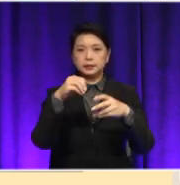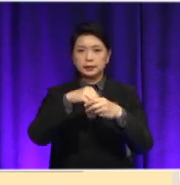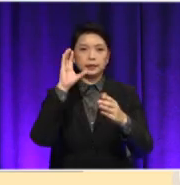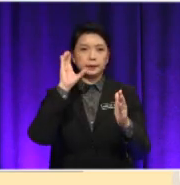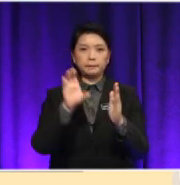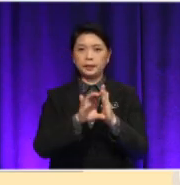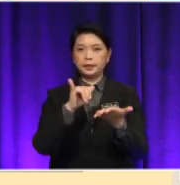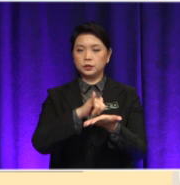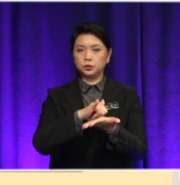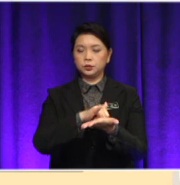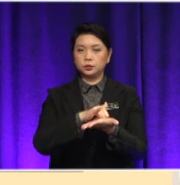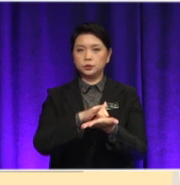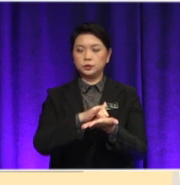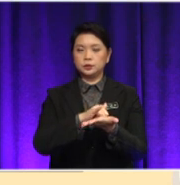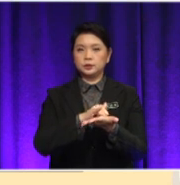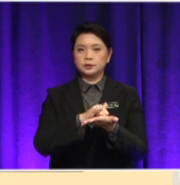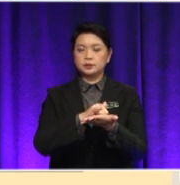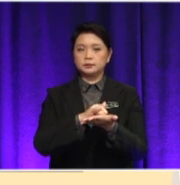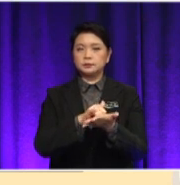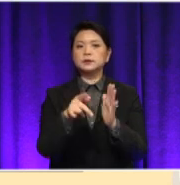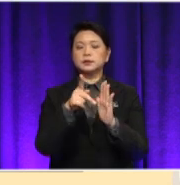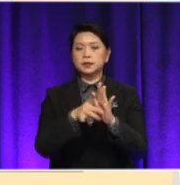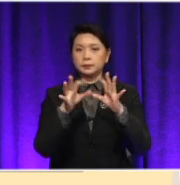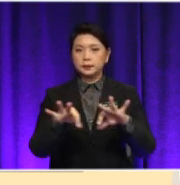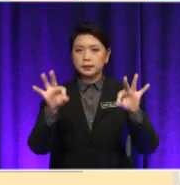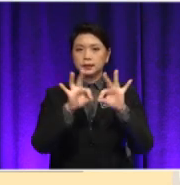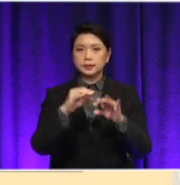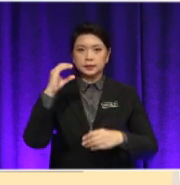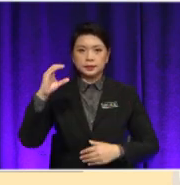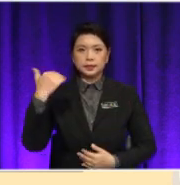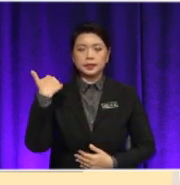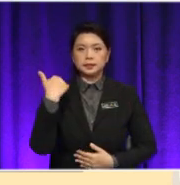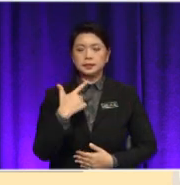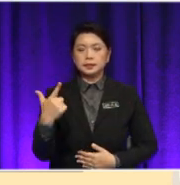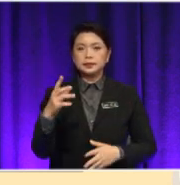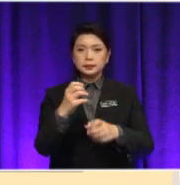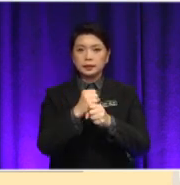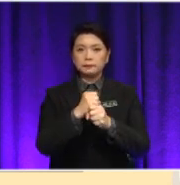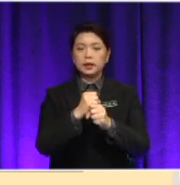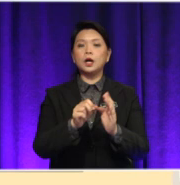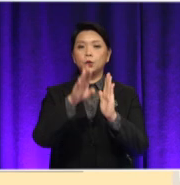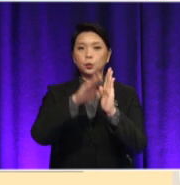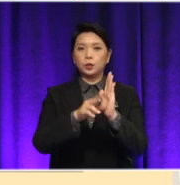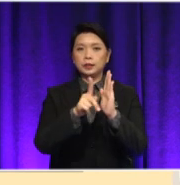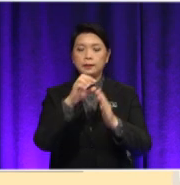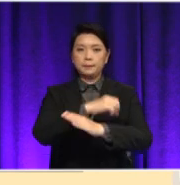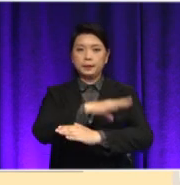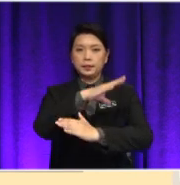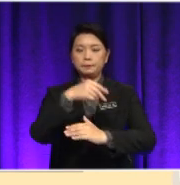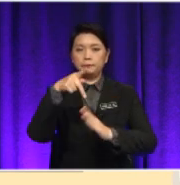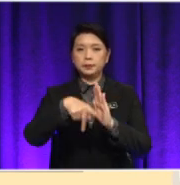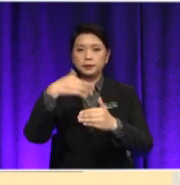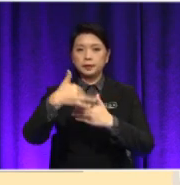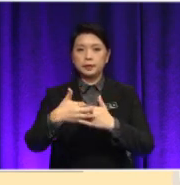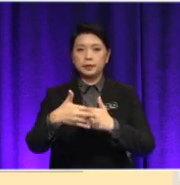Okey cikgu, kepentingan compression ialah dia dapat mengurangkan bengkak, pendarahan serta sokongan